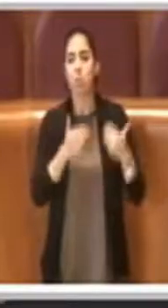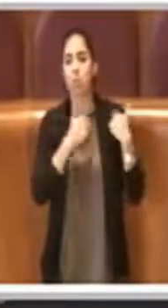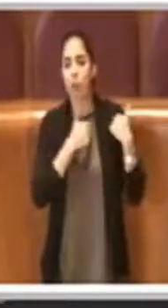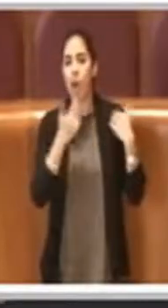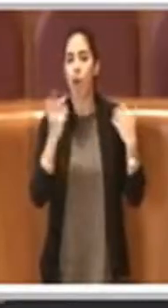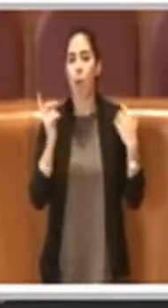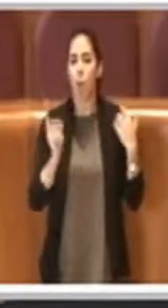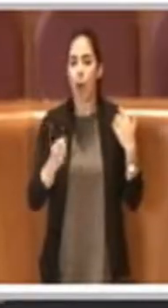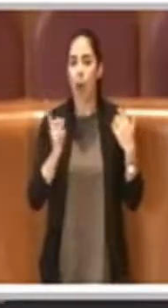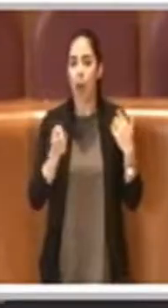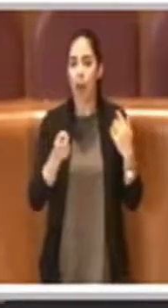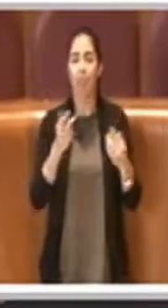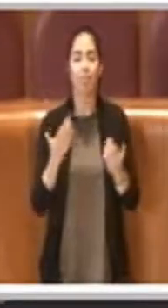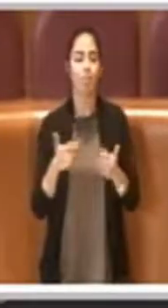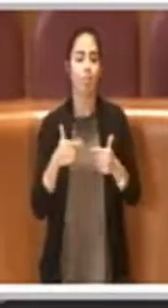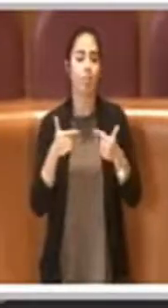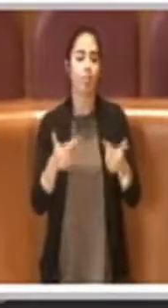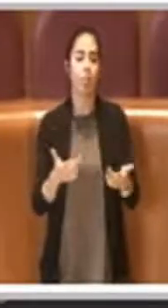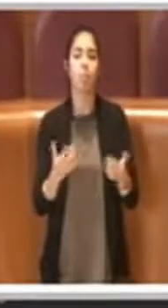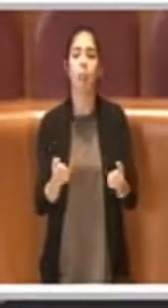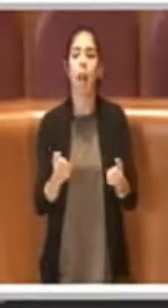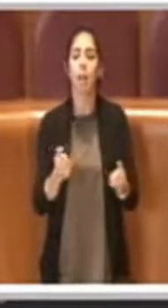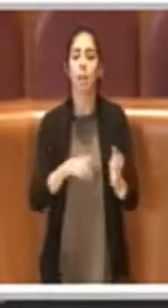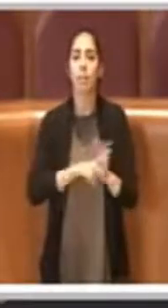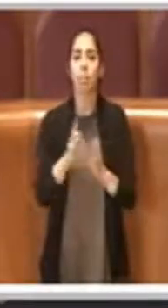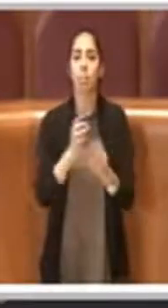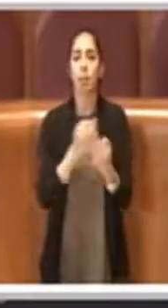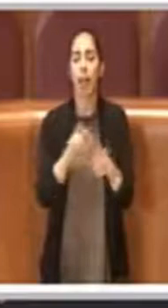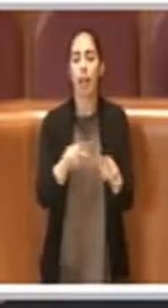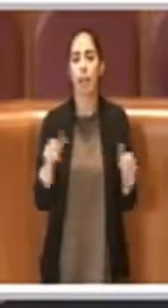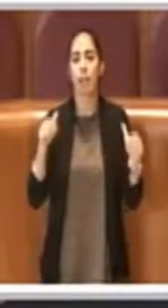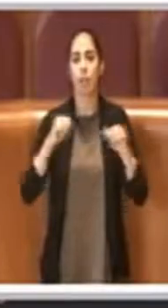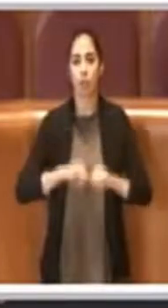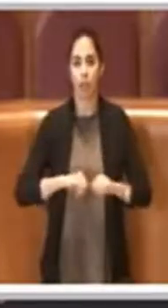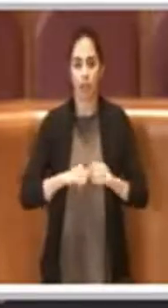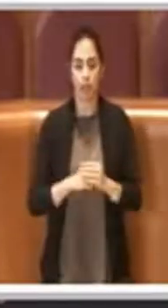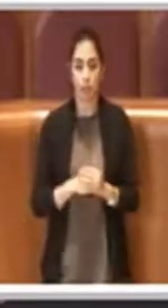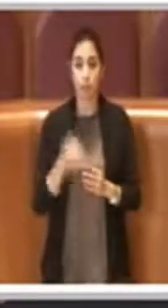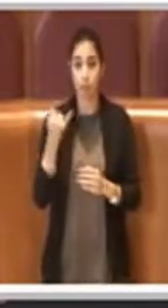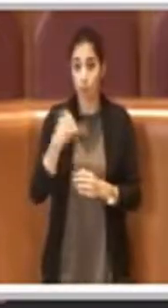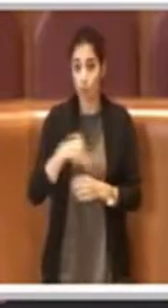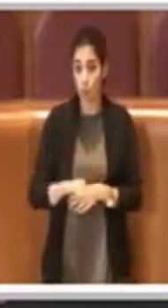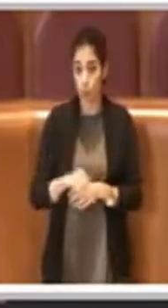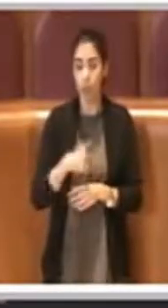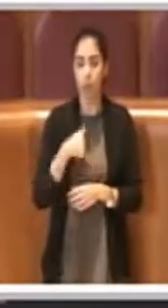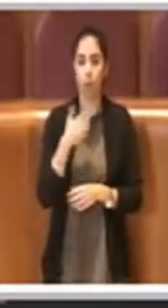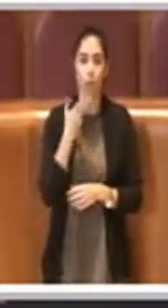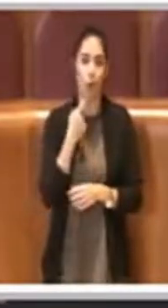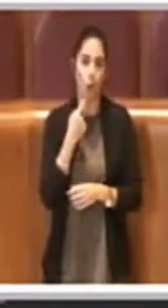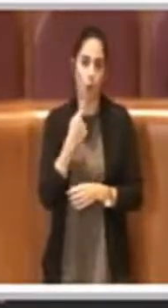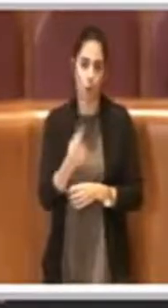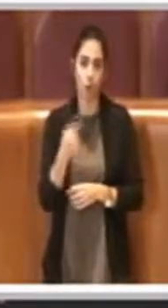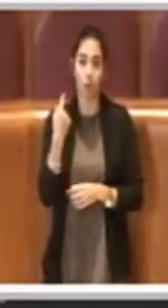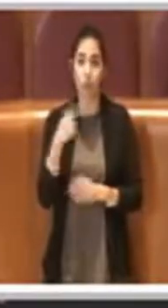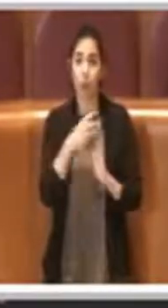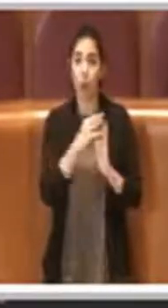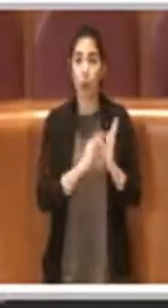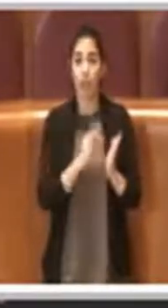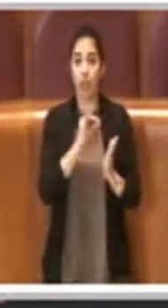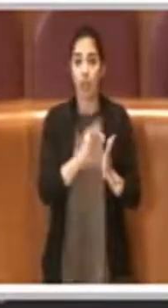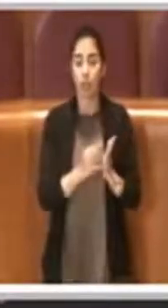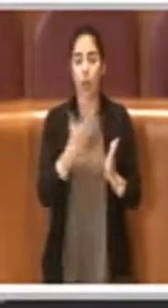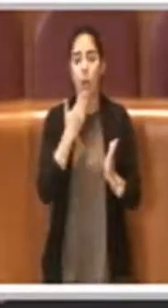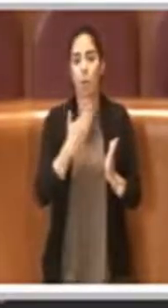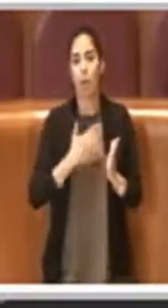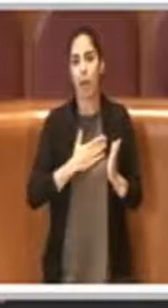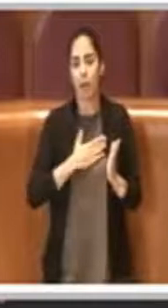risposte adeguate ai cittadini. E in ultimo vorrei dire, per me questo ordine del giorno è